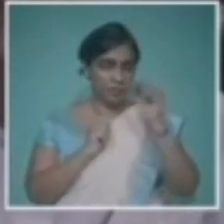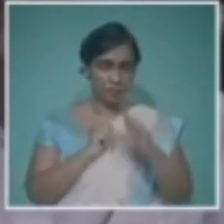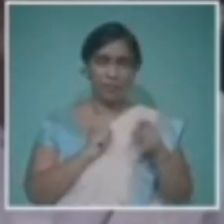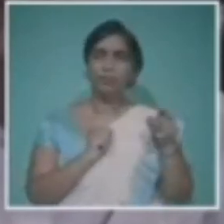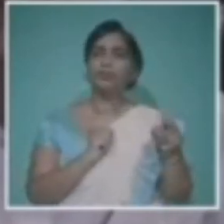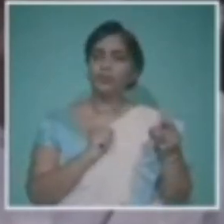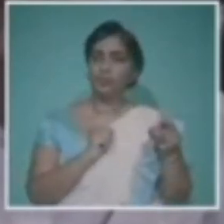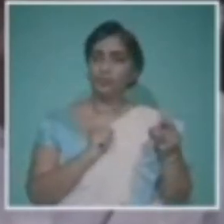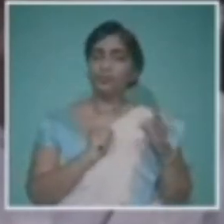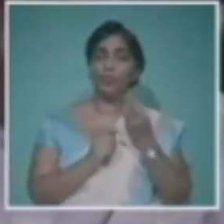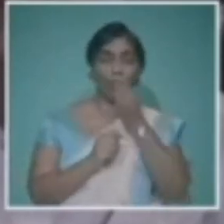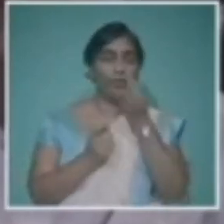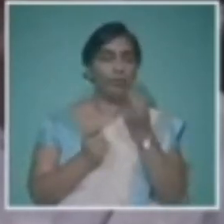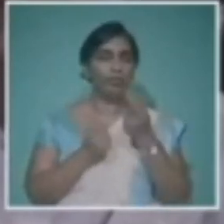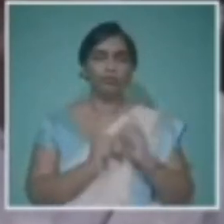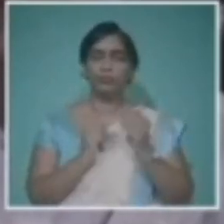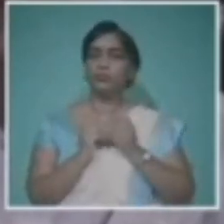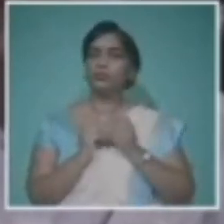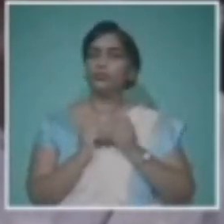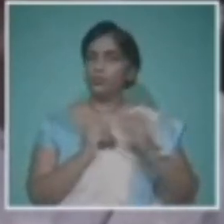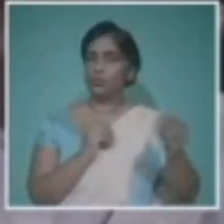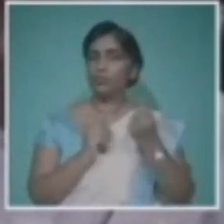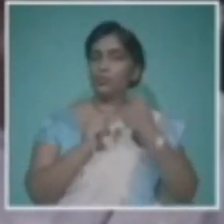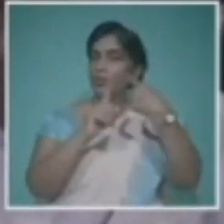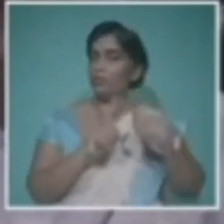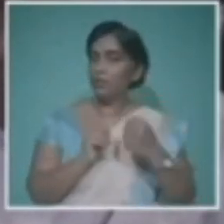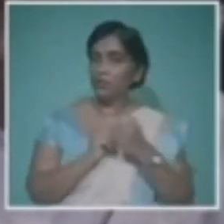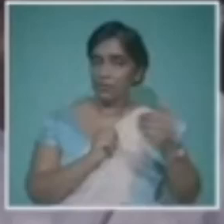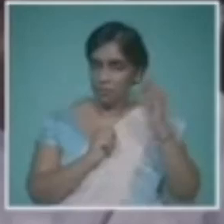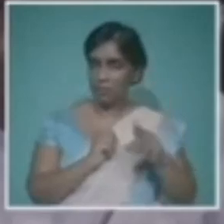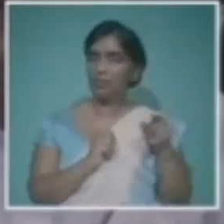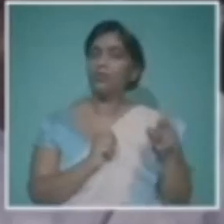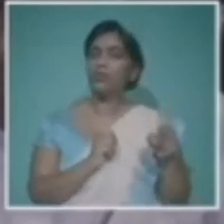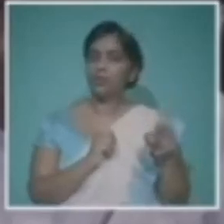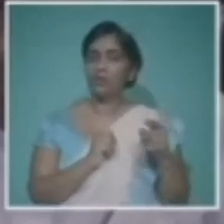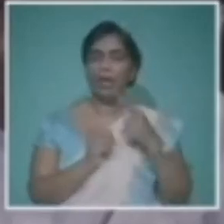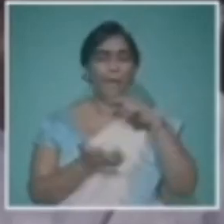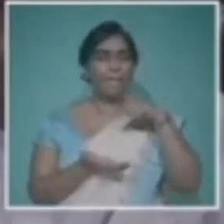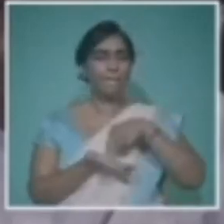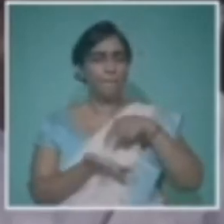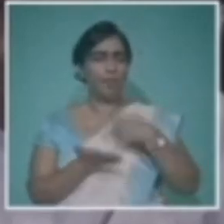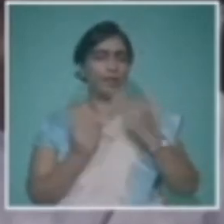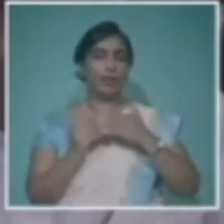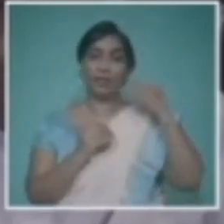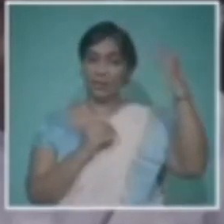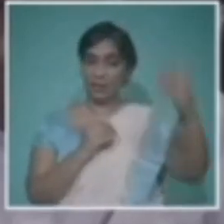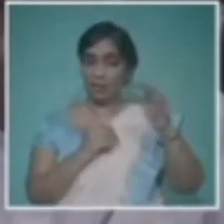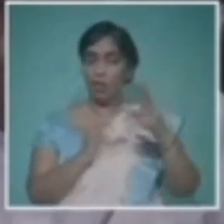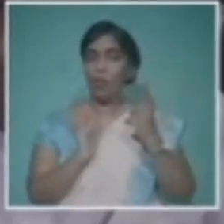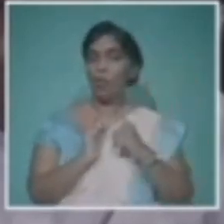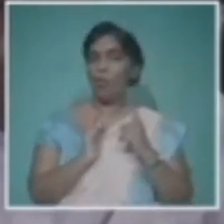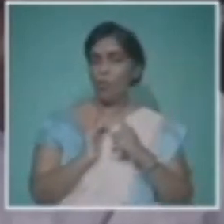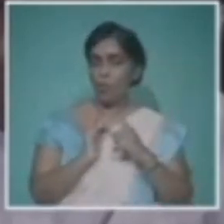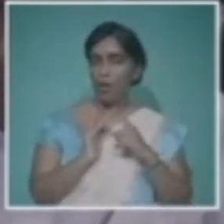ගැනීමටත් භාණ්ඩවල ස්ථාවර මිල ගණන් පවත්වා ගැනීම සඳහාත් මධ්‍යස්ථ දිගුකාලීන පොලි